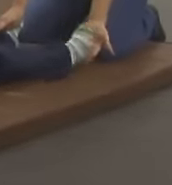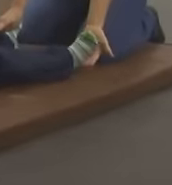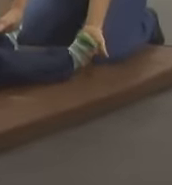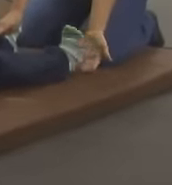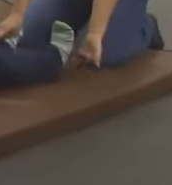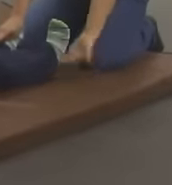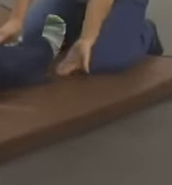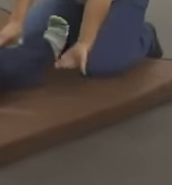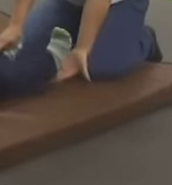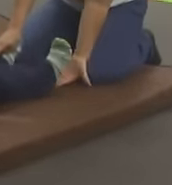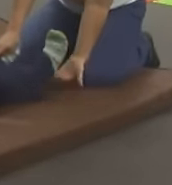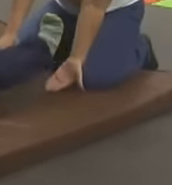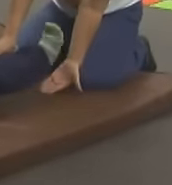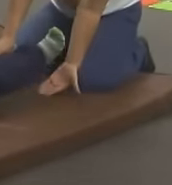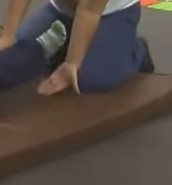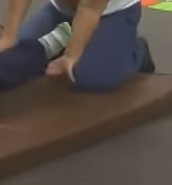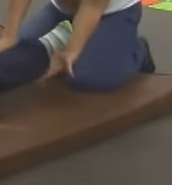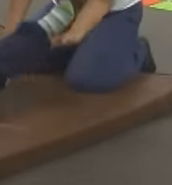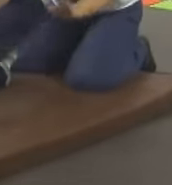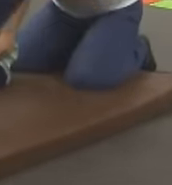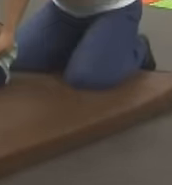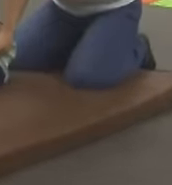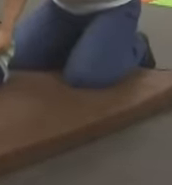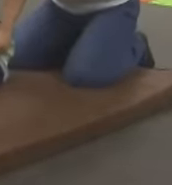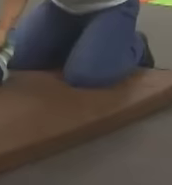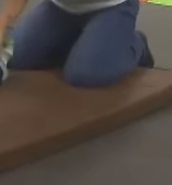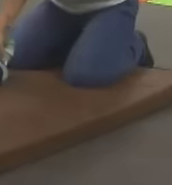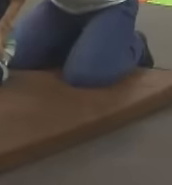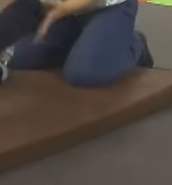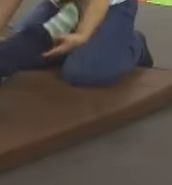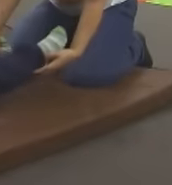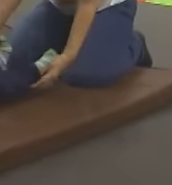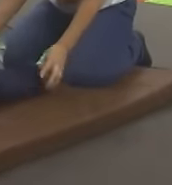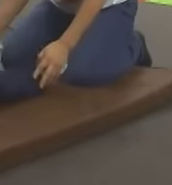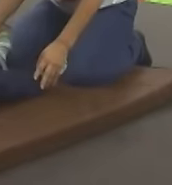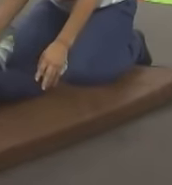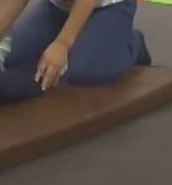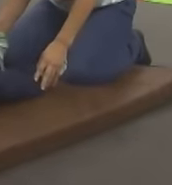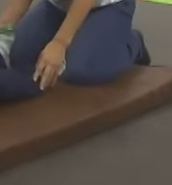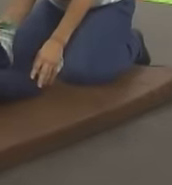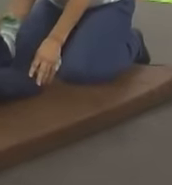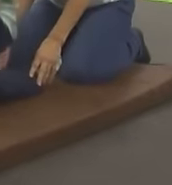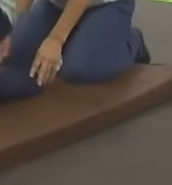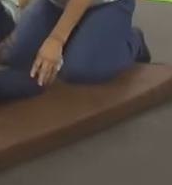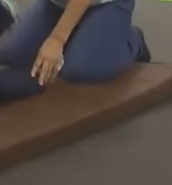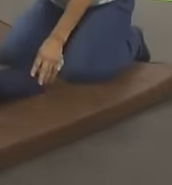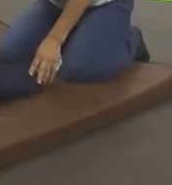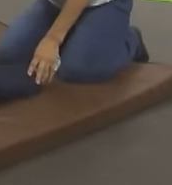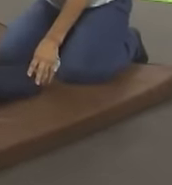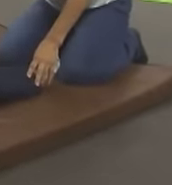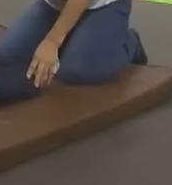поднимай. Поднимай, поднимай. За. Молодец. Хорошо, поднимай